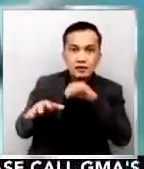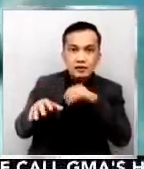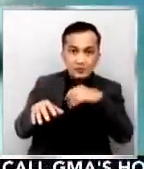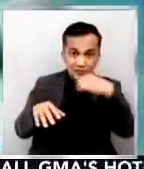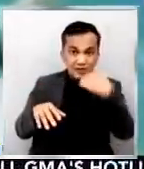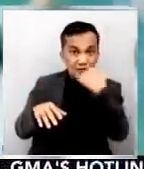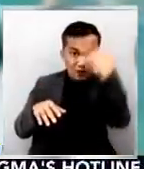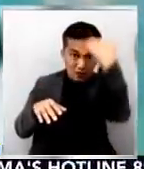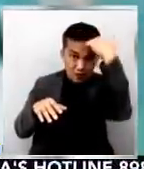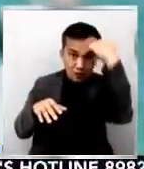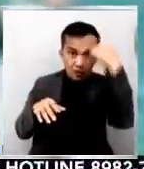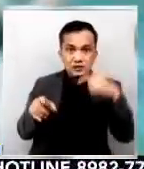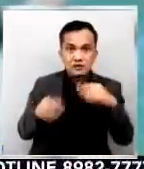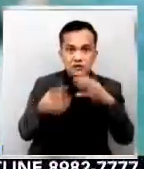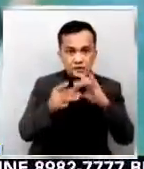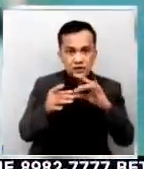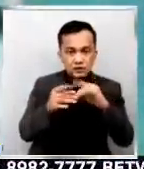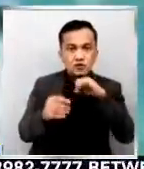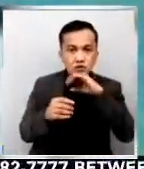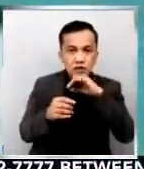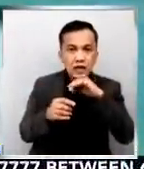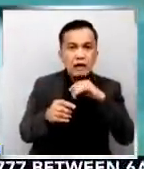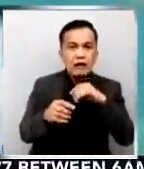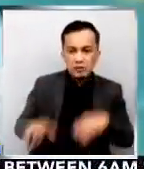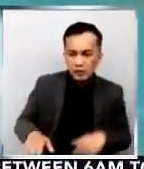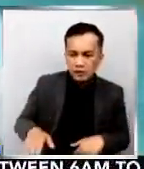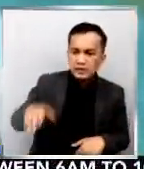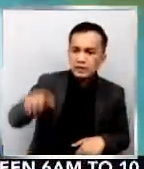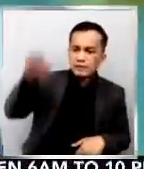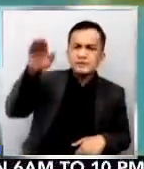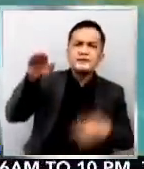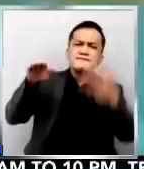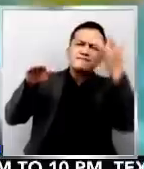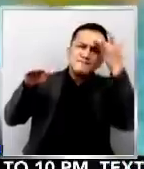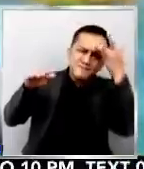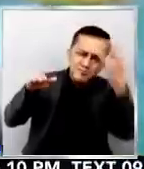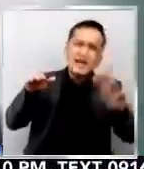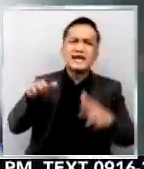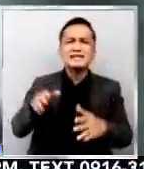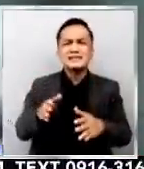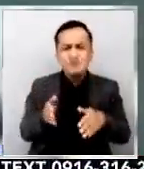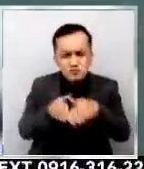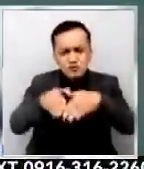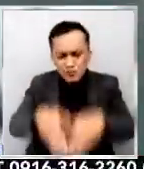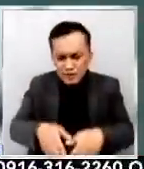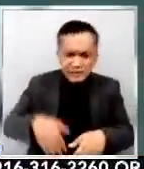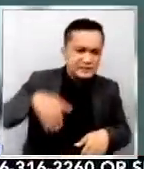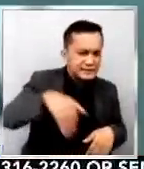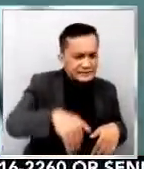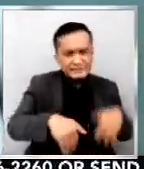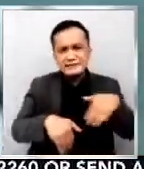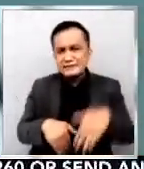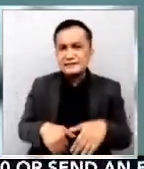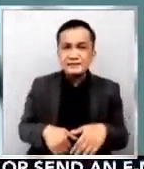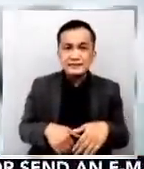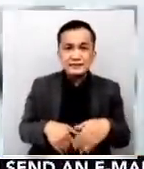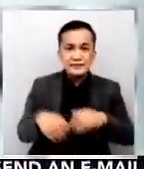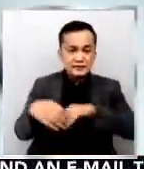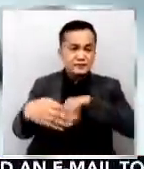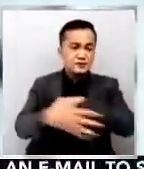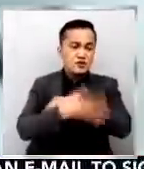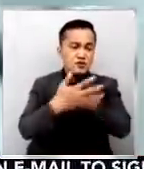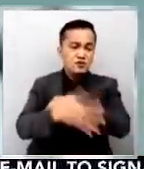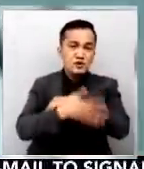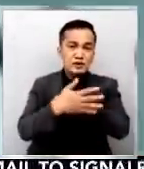Remedios, bata pa lang daw siya, magaling na talaga siyang dumive at lumangoy. Sa tabing dagat lang daw kasi sila